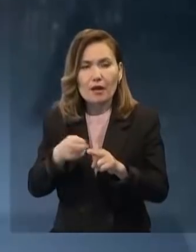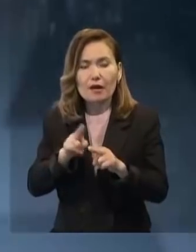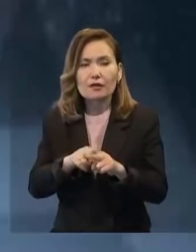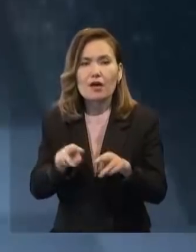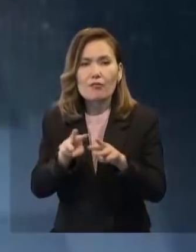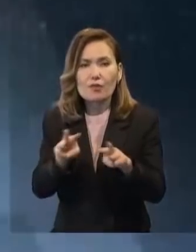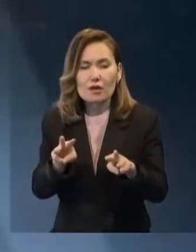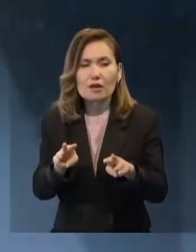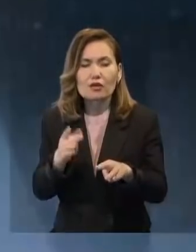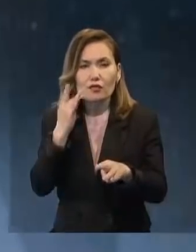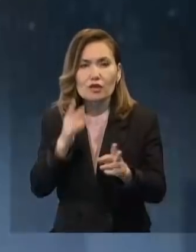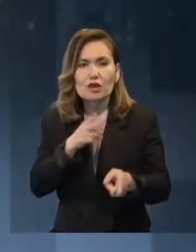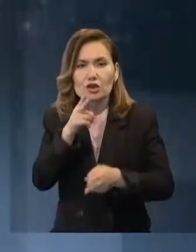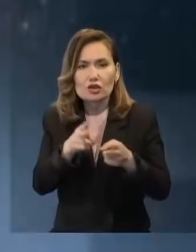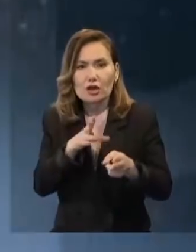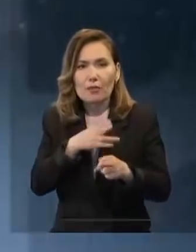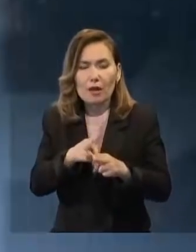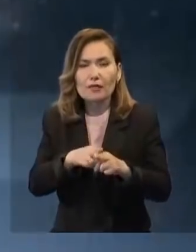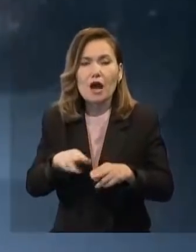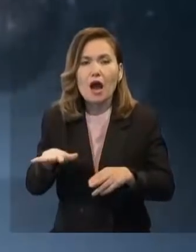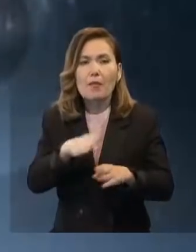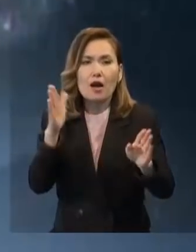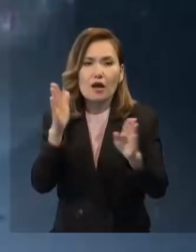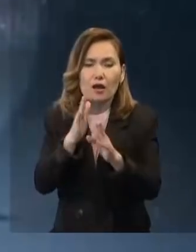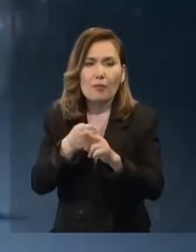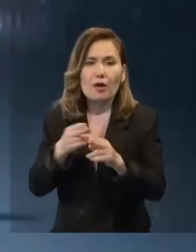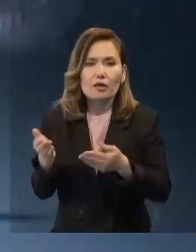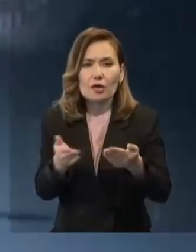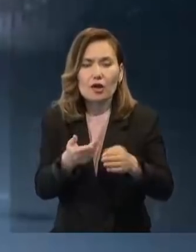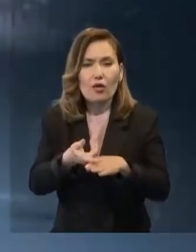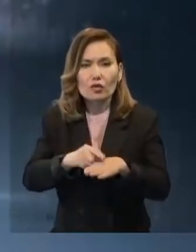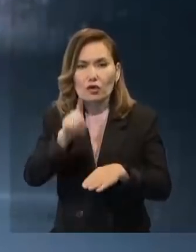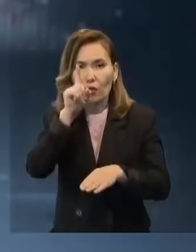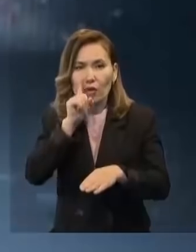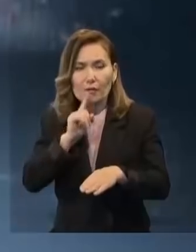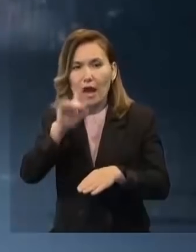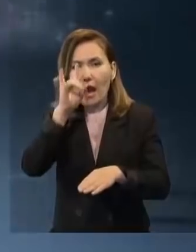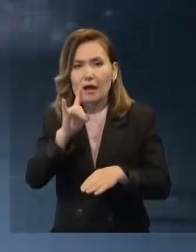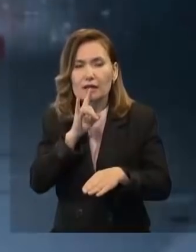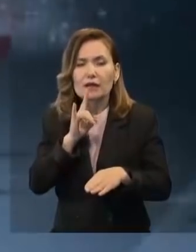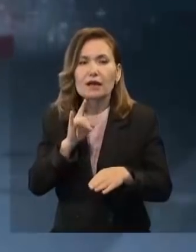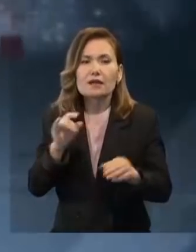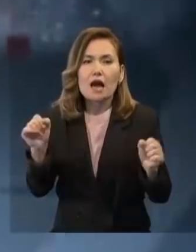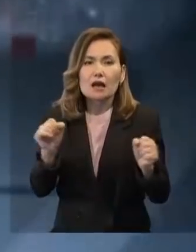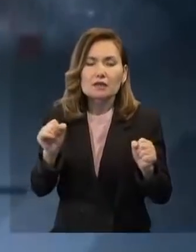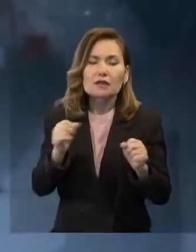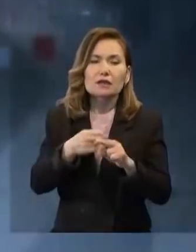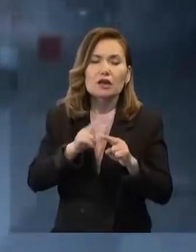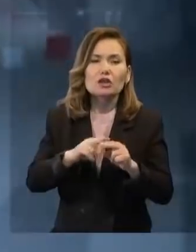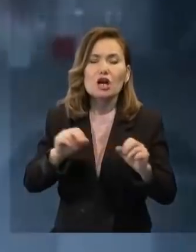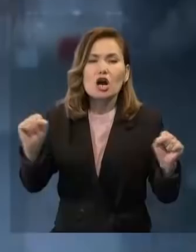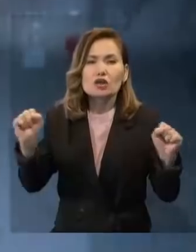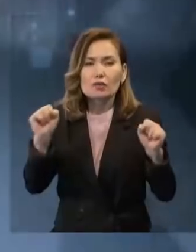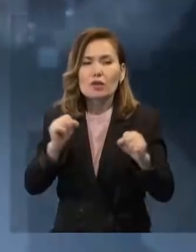мәселені 5 жылдан бері айтып береді. Аймақтағы ауа райы да шаңғышылар үшін қолайлы. Еліміздің қысқы спорттағы жетекші өңірі